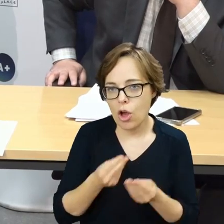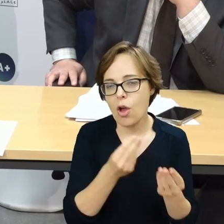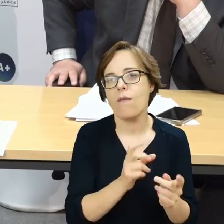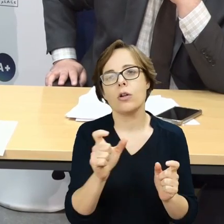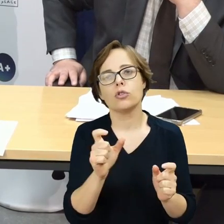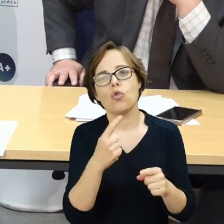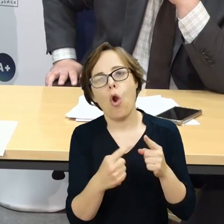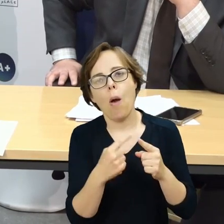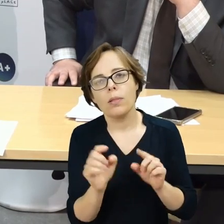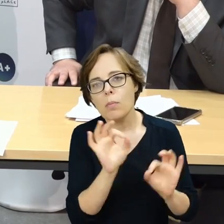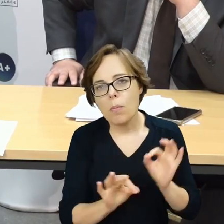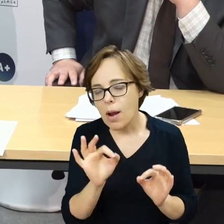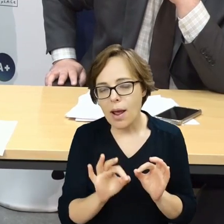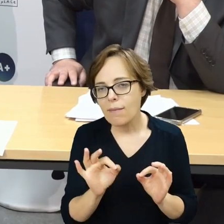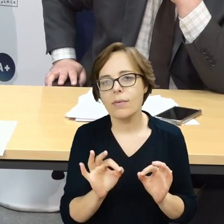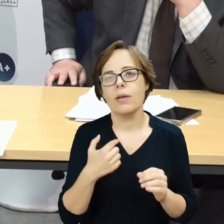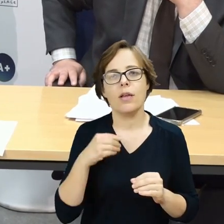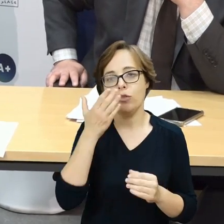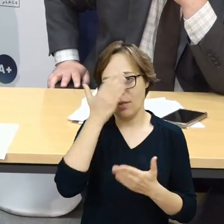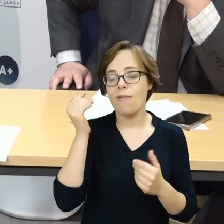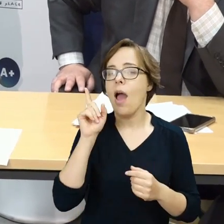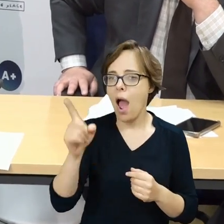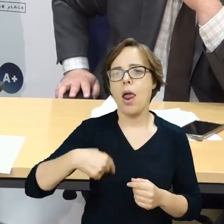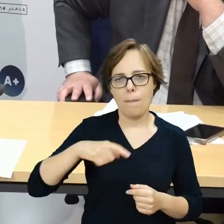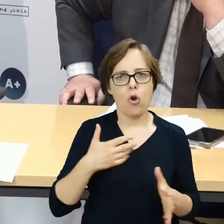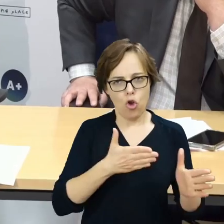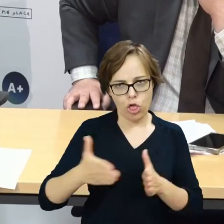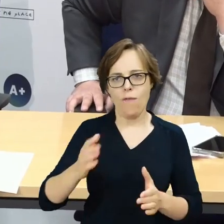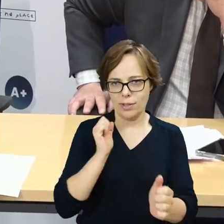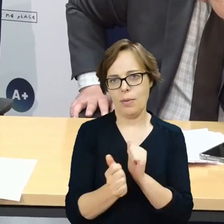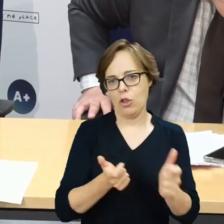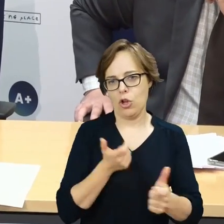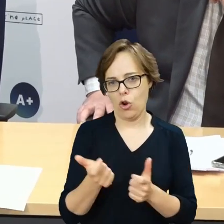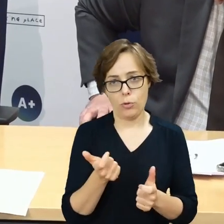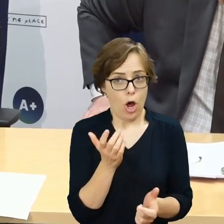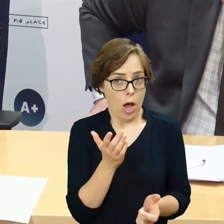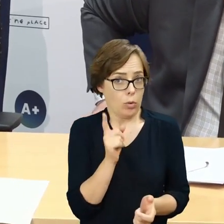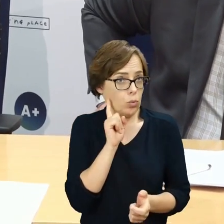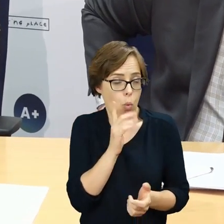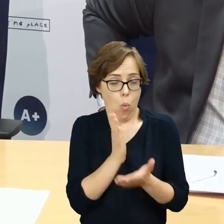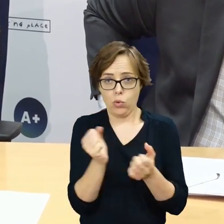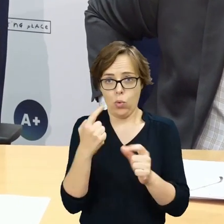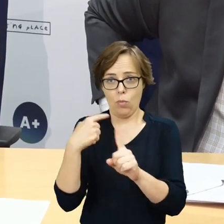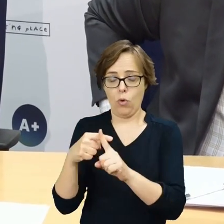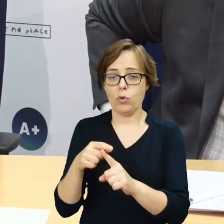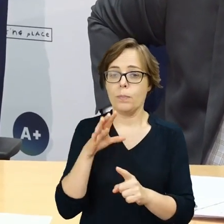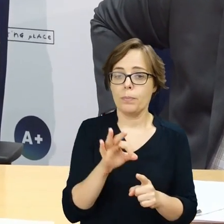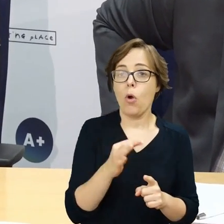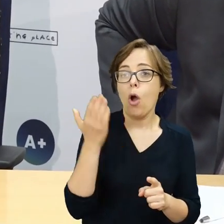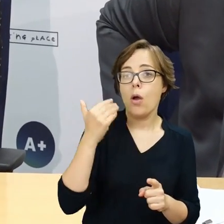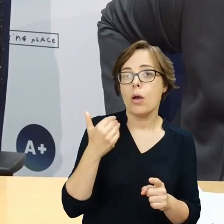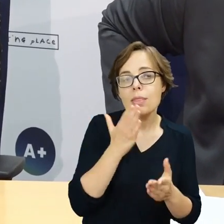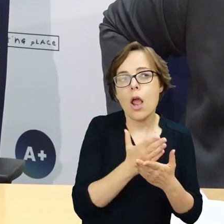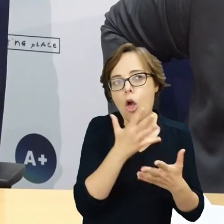to, żeby dokonywać tych zmian, a to jest też dużo, bo przeszliśmy z jakiegoś etapu na tylko diagnozowaniu